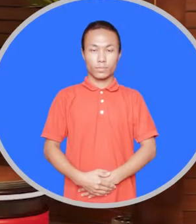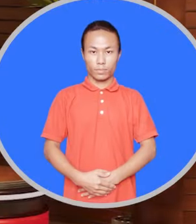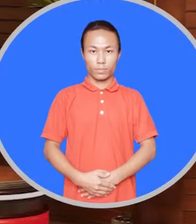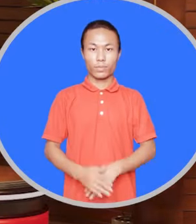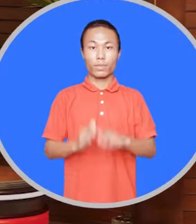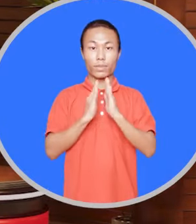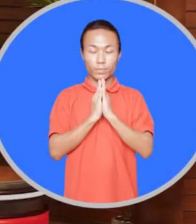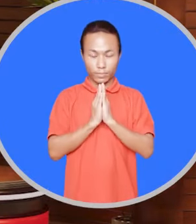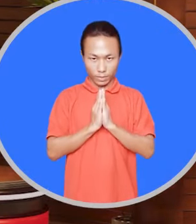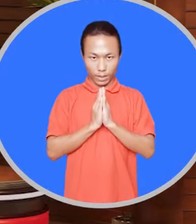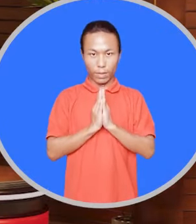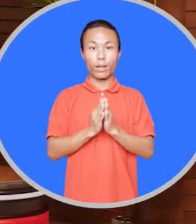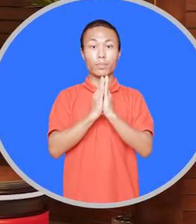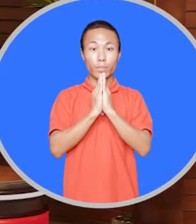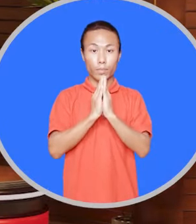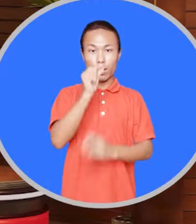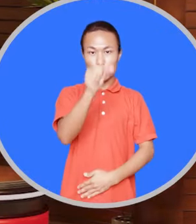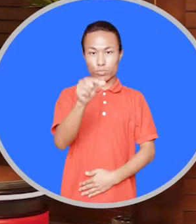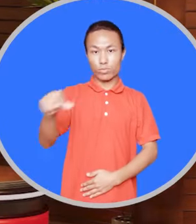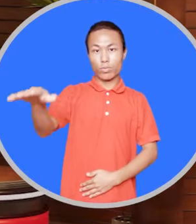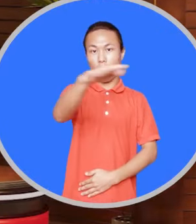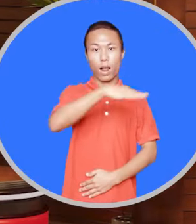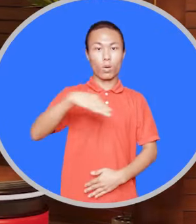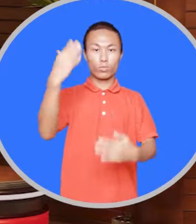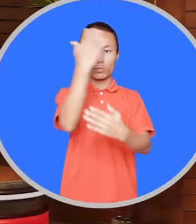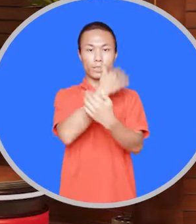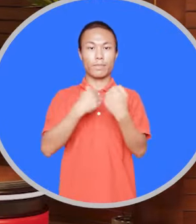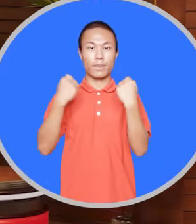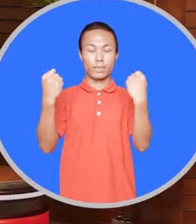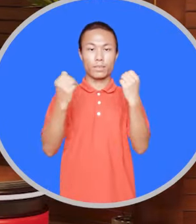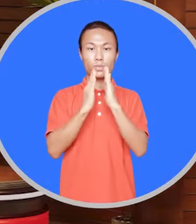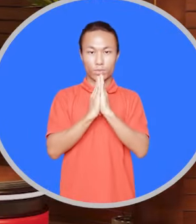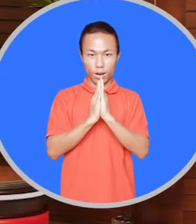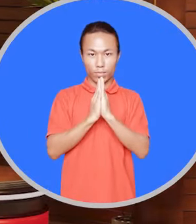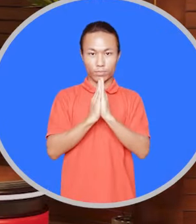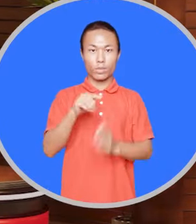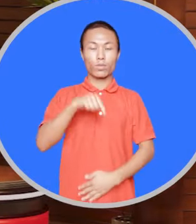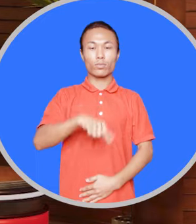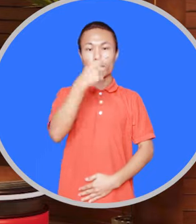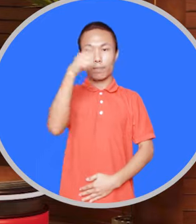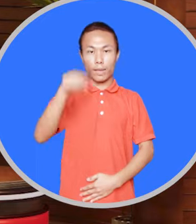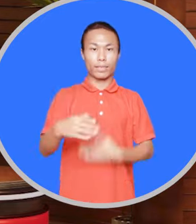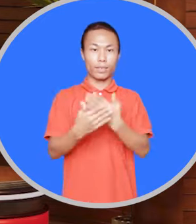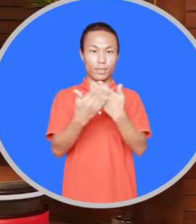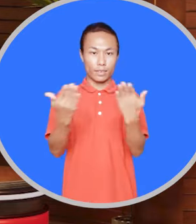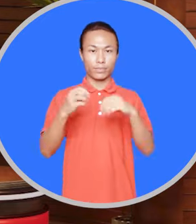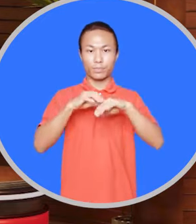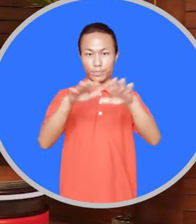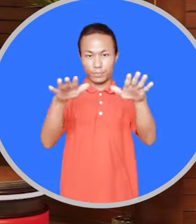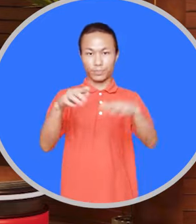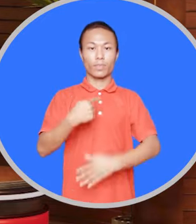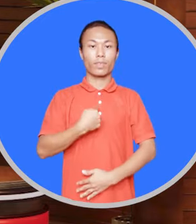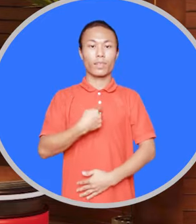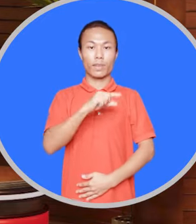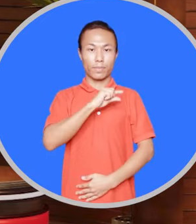မင်္ဂလာပါရှင်မြမပြည်သူပြည်သားအပေါင်းကိုစိတ်နှစ်ဖြာကျန်းမာစေဖို့ဆုတောင်းမြတ်တာပို့သလိုက်ပါတယ်အပတ်စဉ်တင်ဆက်ပေးနေတဲ့တပတ်အတွင်းသတ